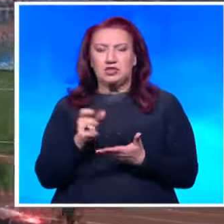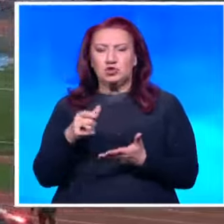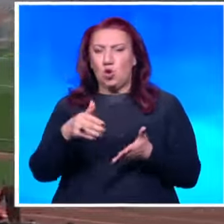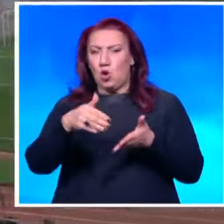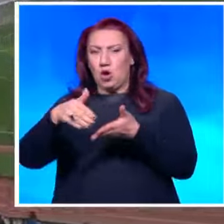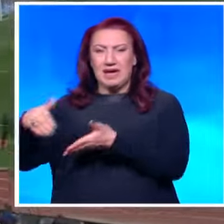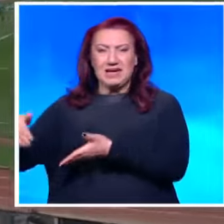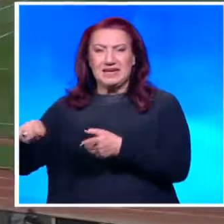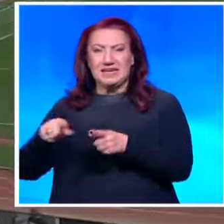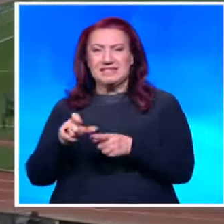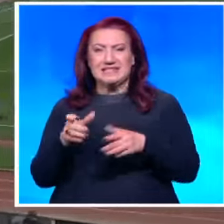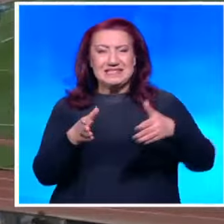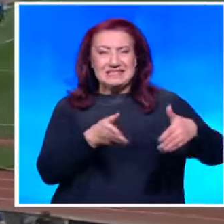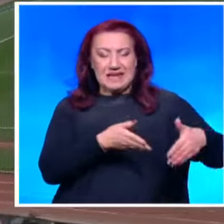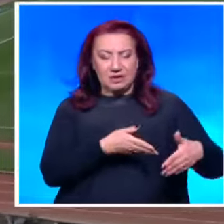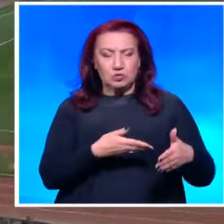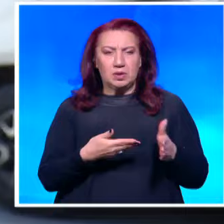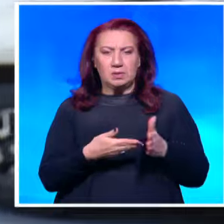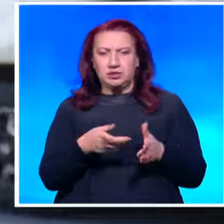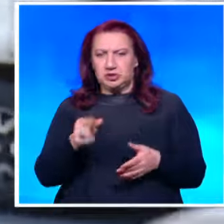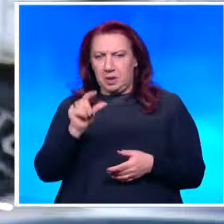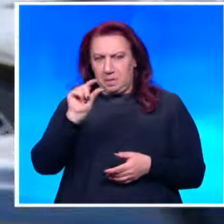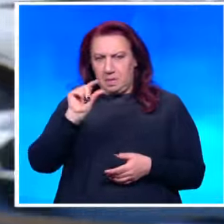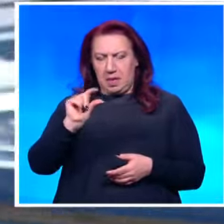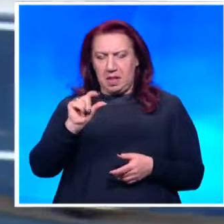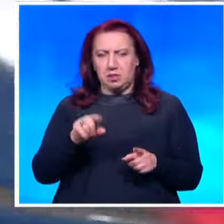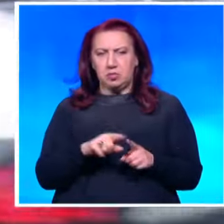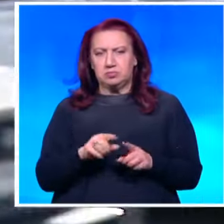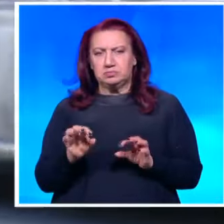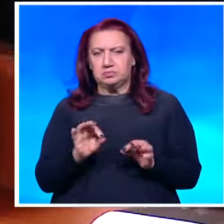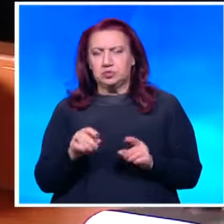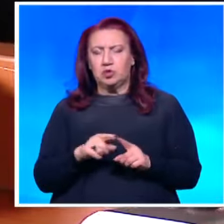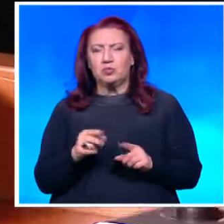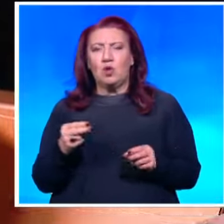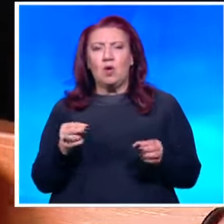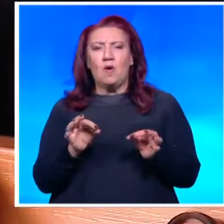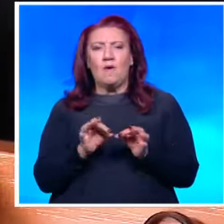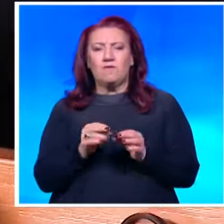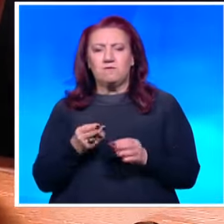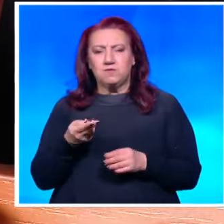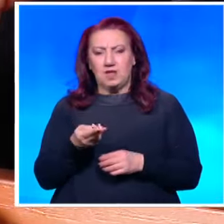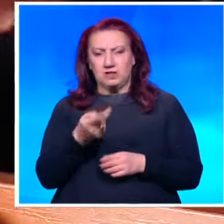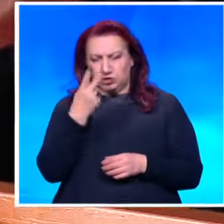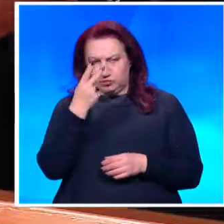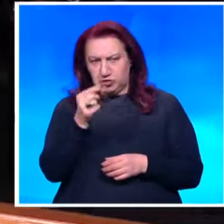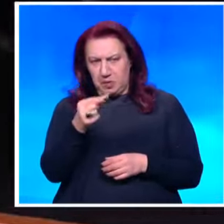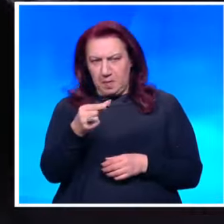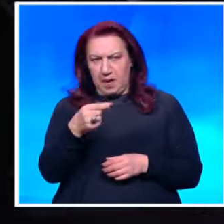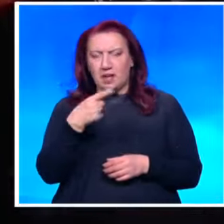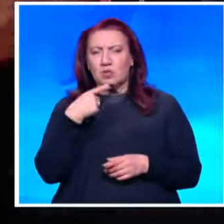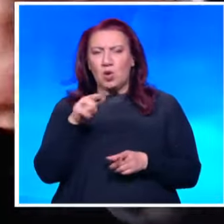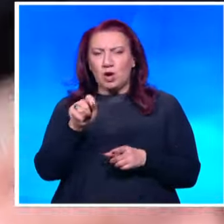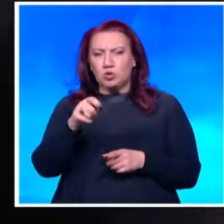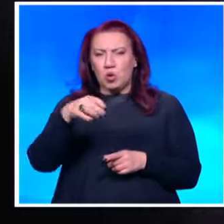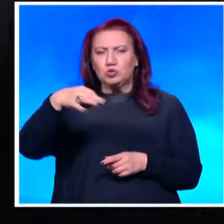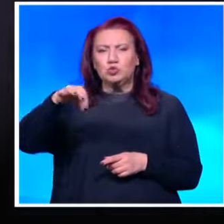Причината е, че те са много малки, с големината на флашка. Ето го устройството, което е абсолютен